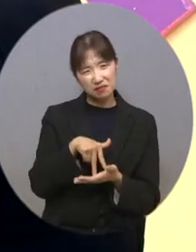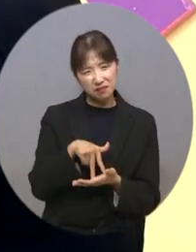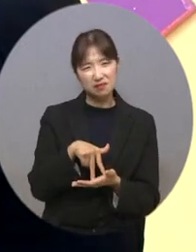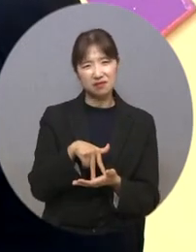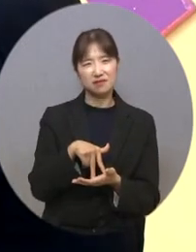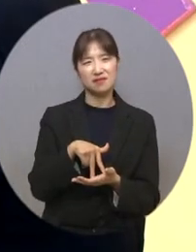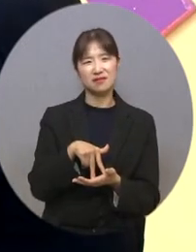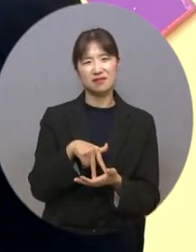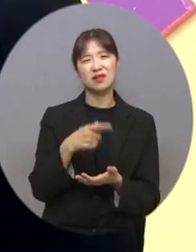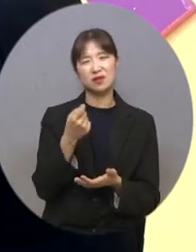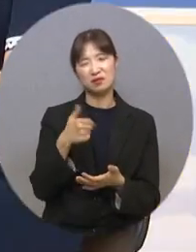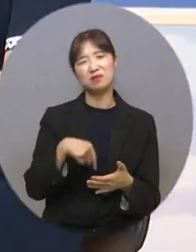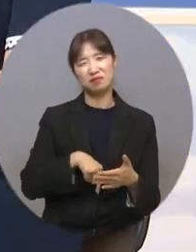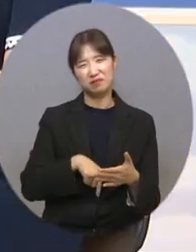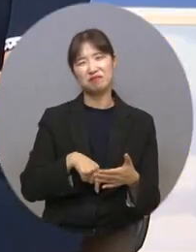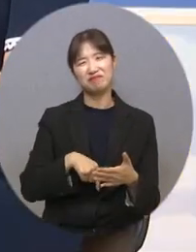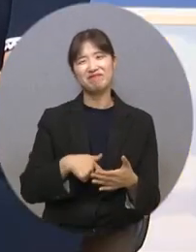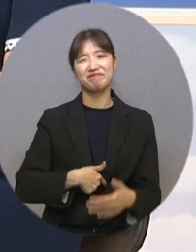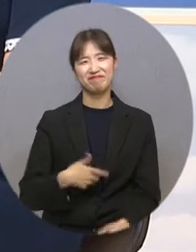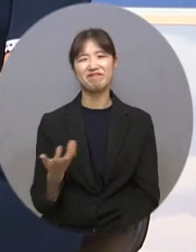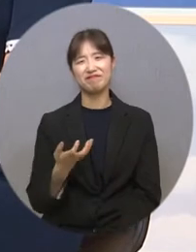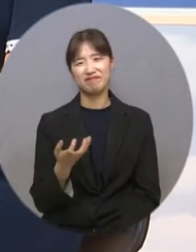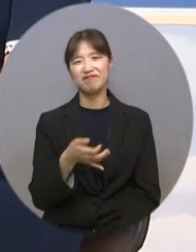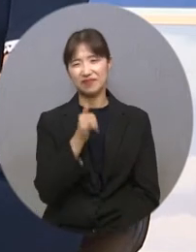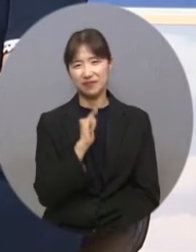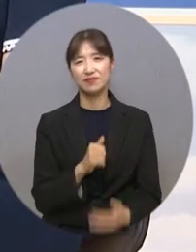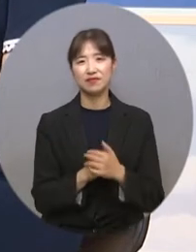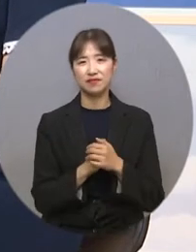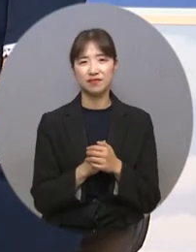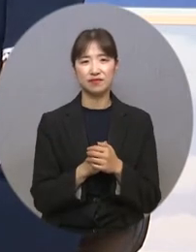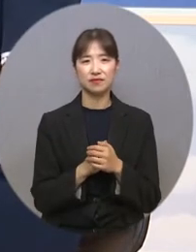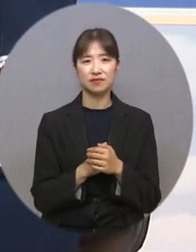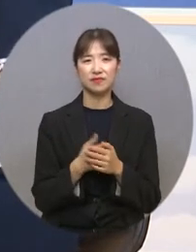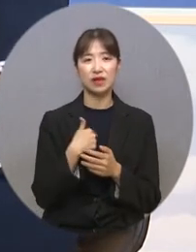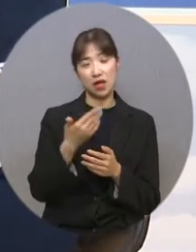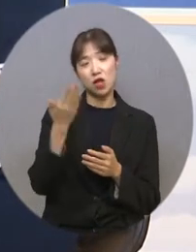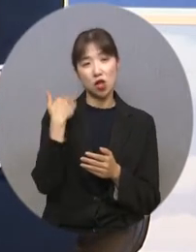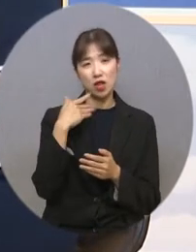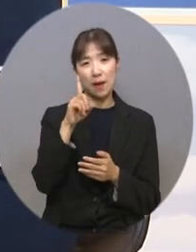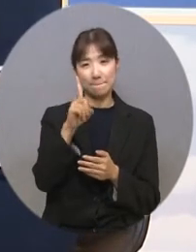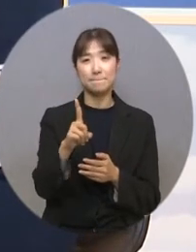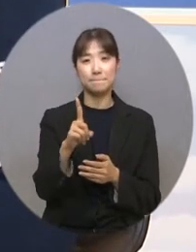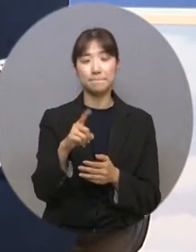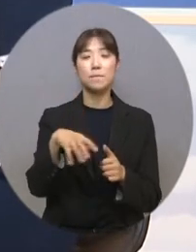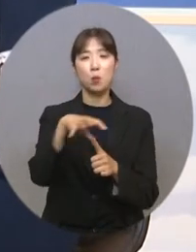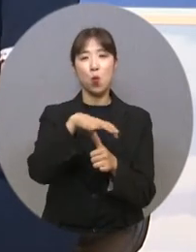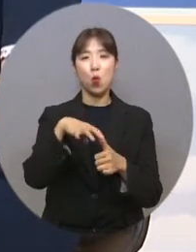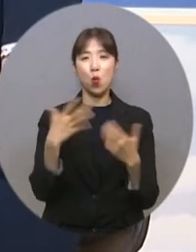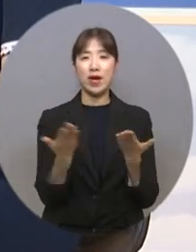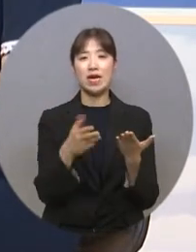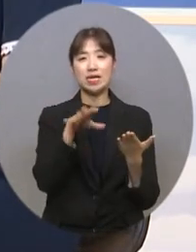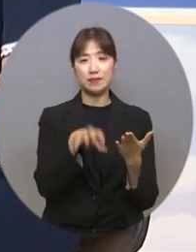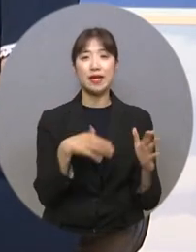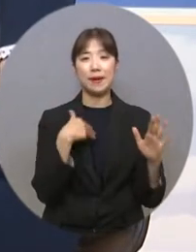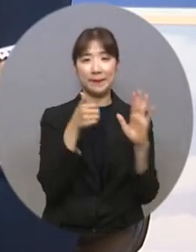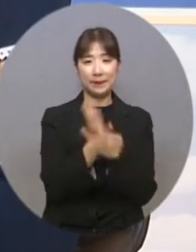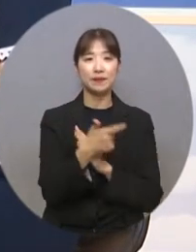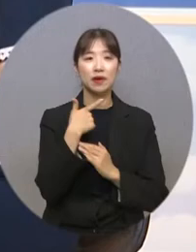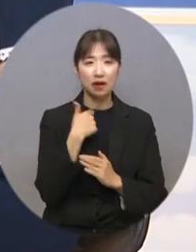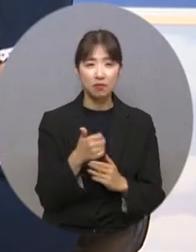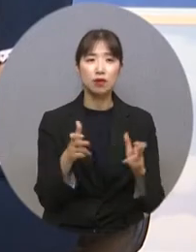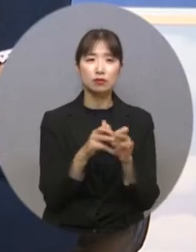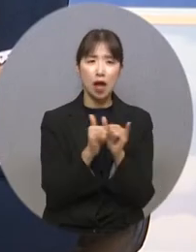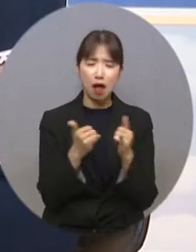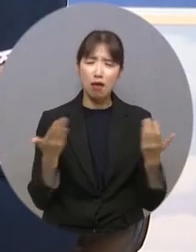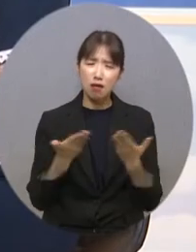좀 마음이 씁쓸한 부분들이 많이 있습니다. 네, 제가 근데 전에 한번 보호작업장을 방문을 했을 때 근로장애인들께서